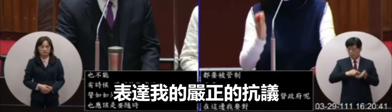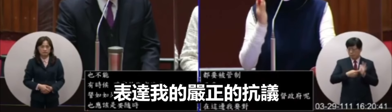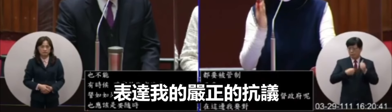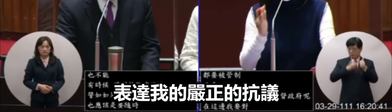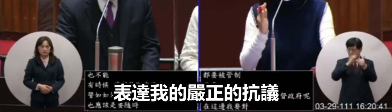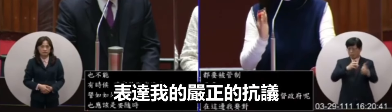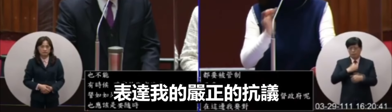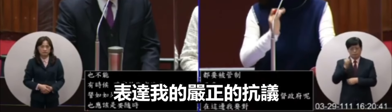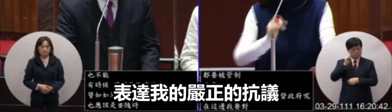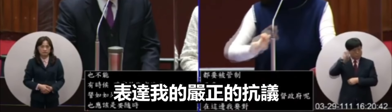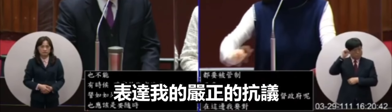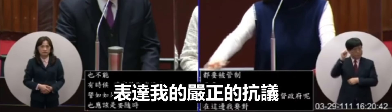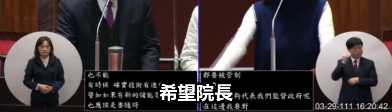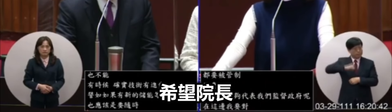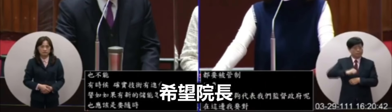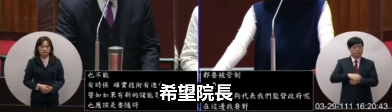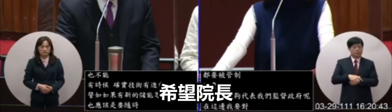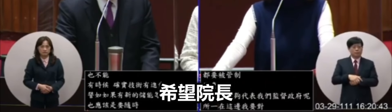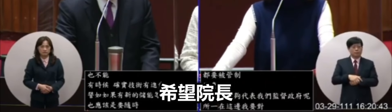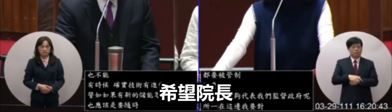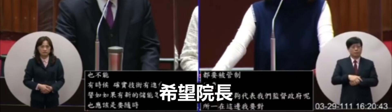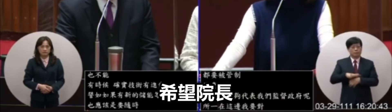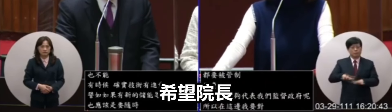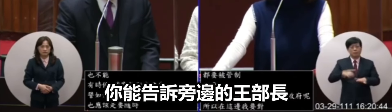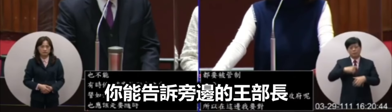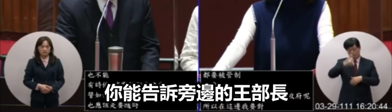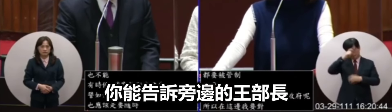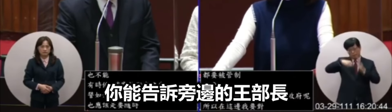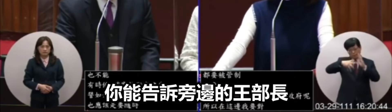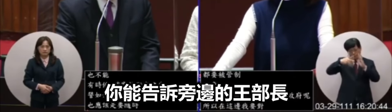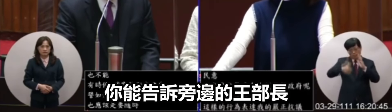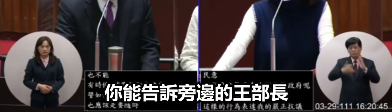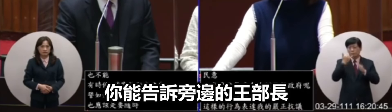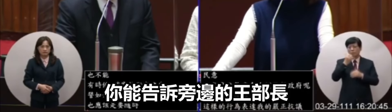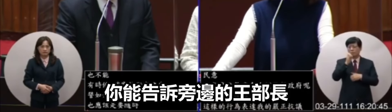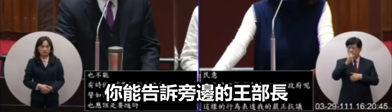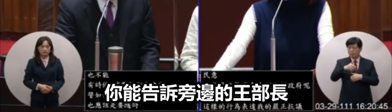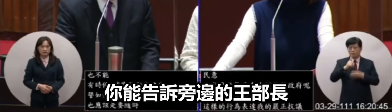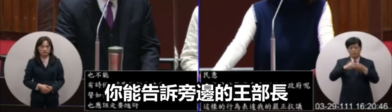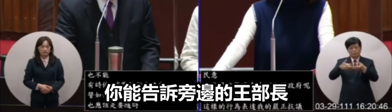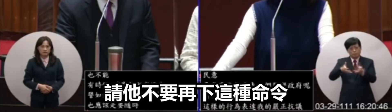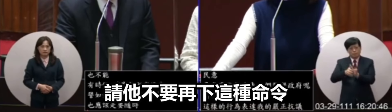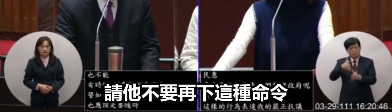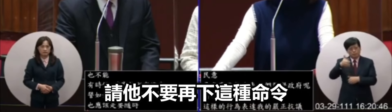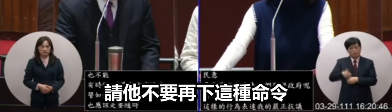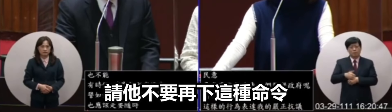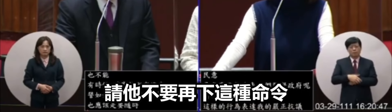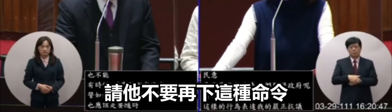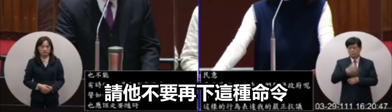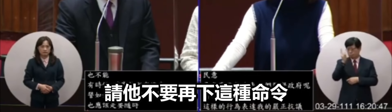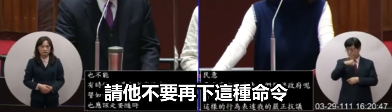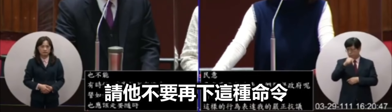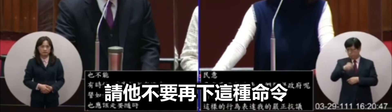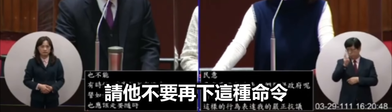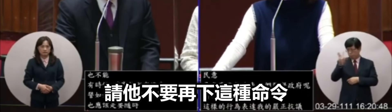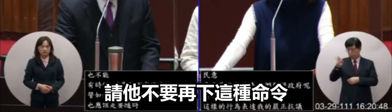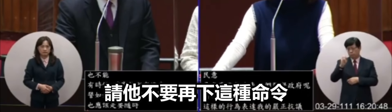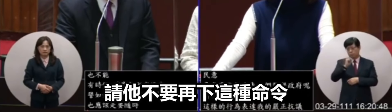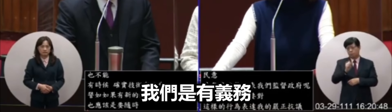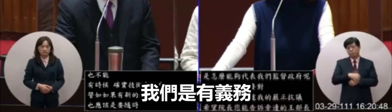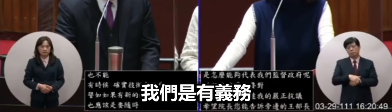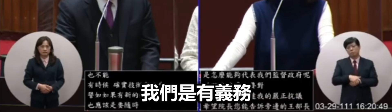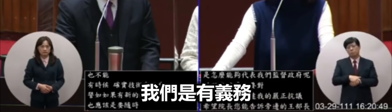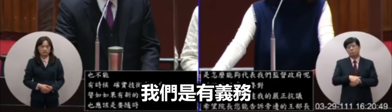的严正的抗议，希望院长你能告诉旁边的王部长，请他不要再下这种命